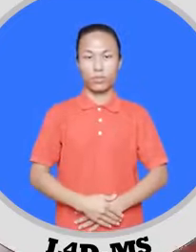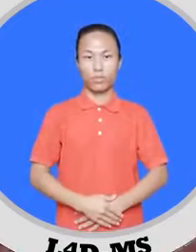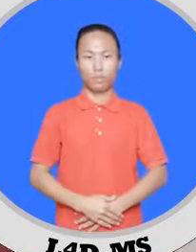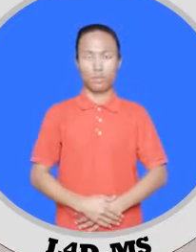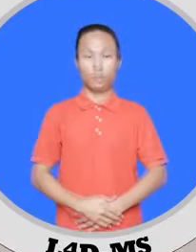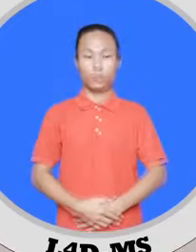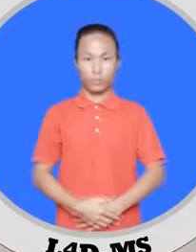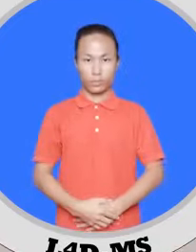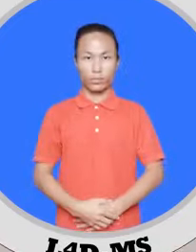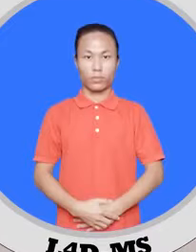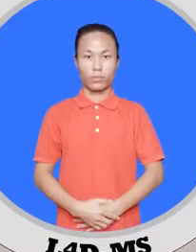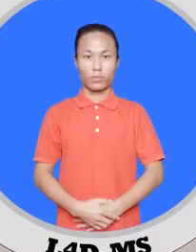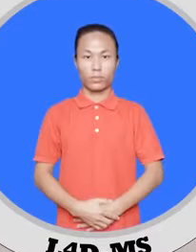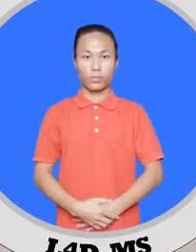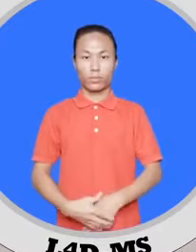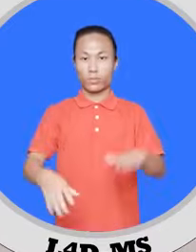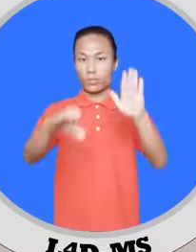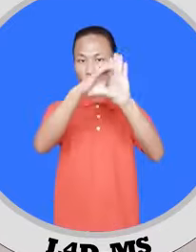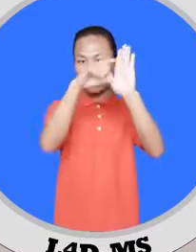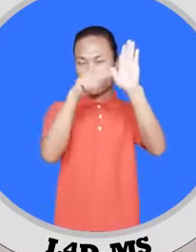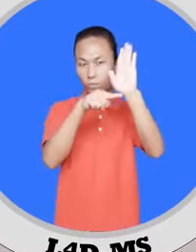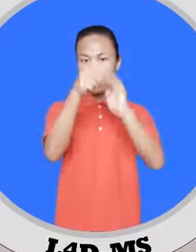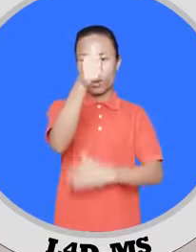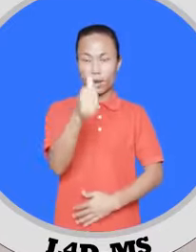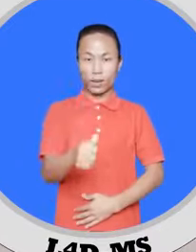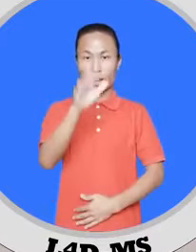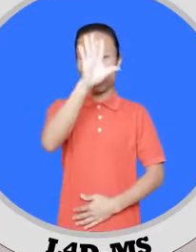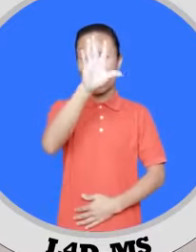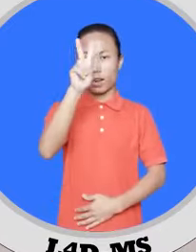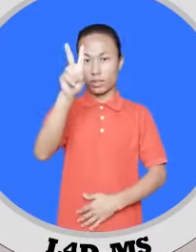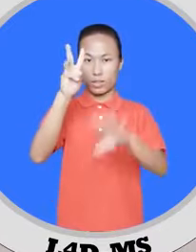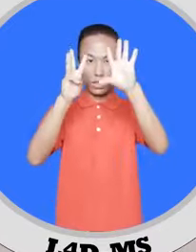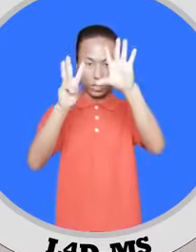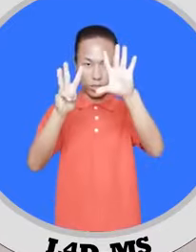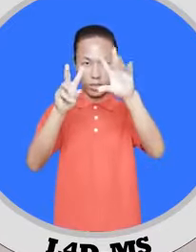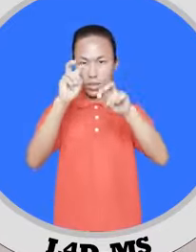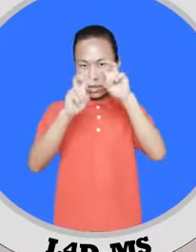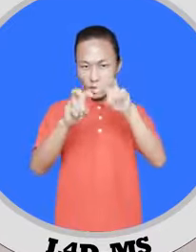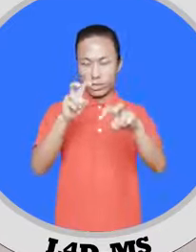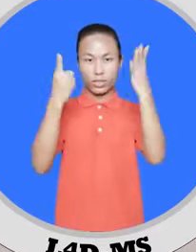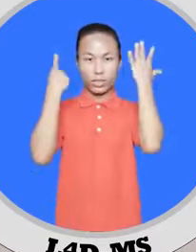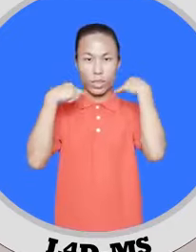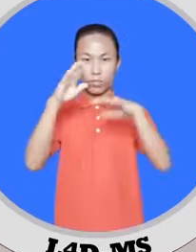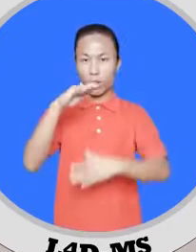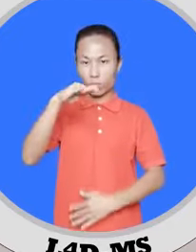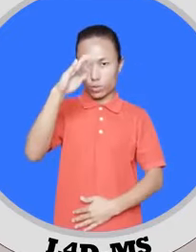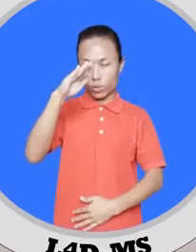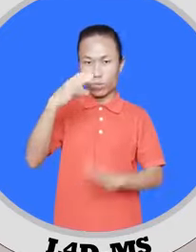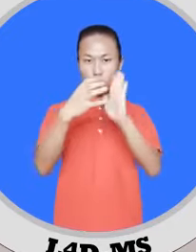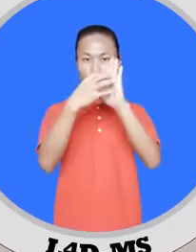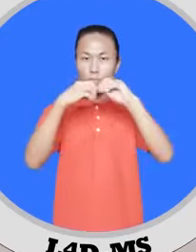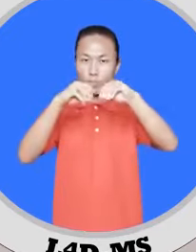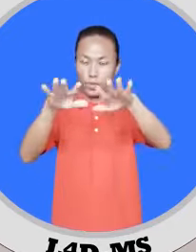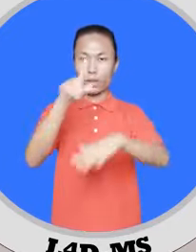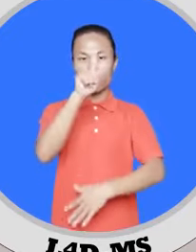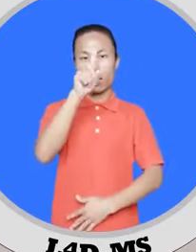တာပါအဲ့ဒီ post ကိုတော့928ယောက်က like လုပ်ထားတာကိုတွေ့ရပါတယ် viewer ကတော့